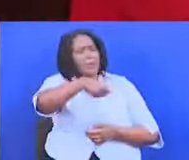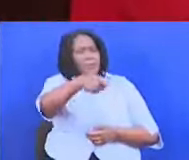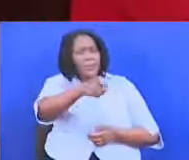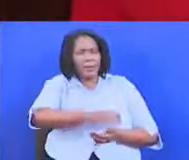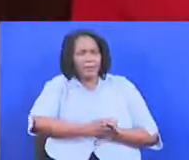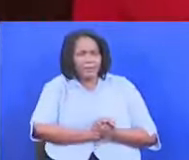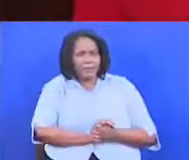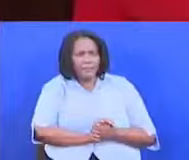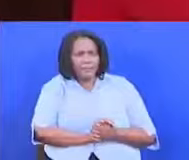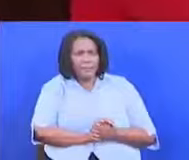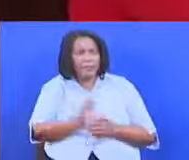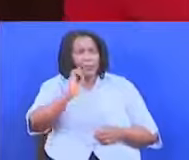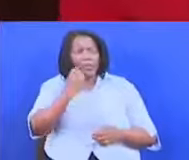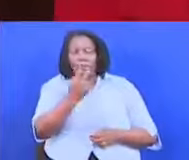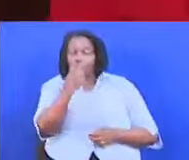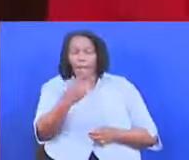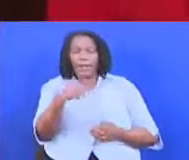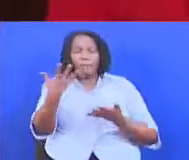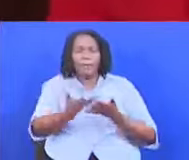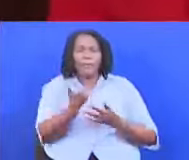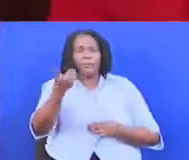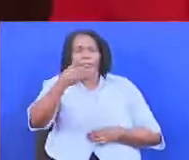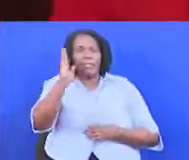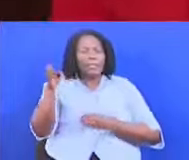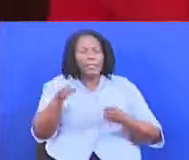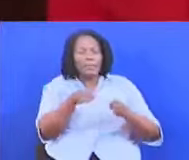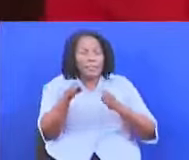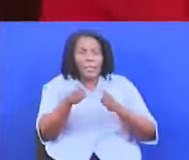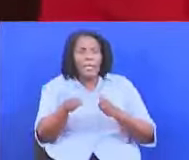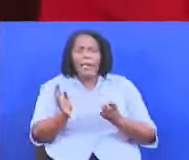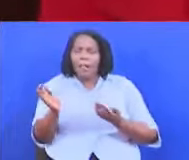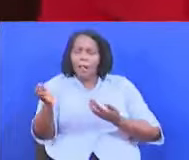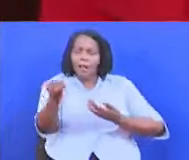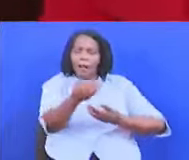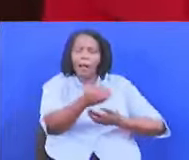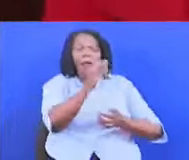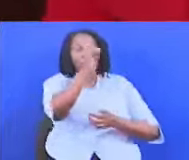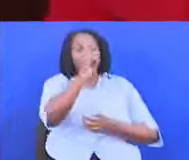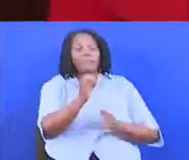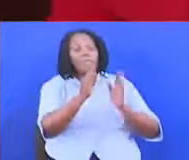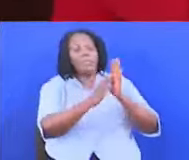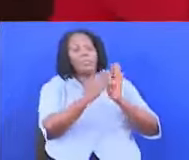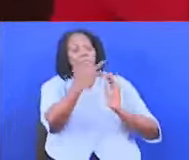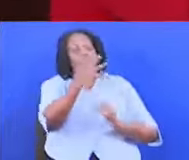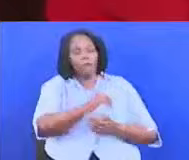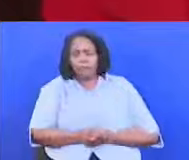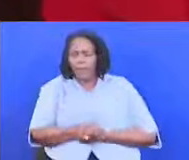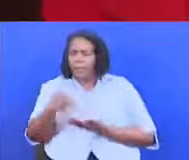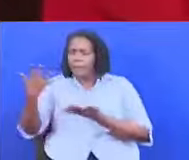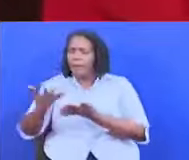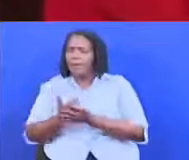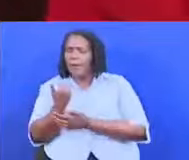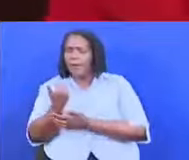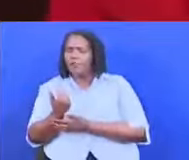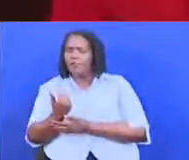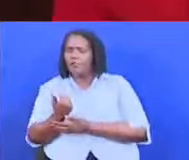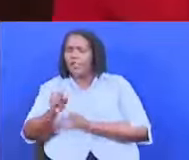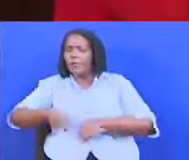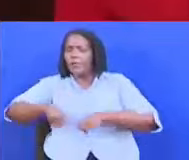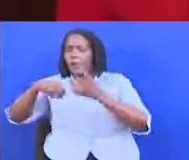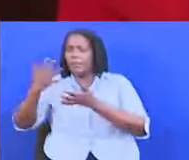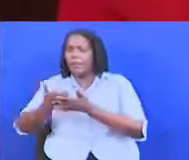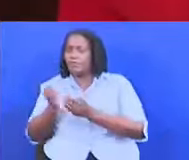kubwa ukiangalia mapato yanayotokana na serikali za mitaa wamekusanya kwa 95%. Mapato yanayotokana kwa TRA yamekusanywa